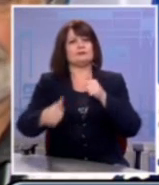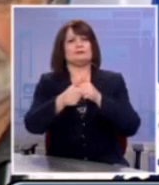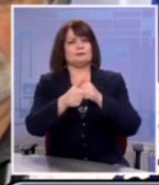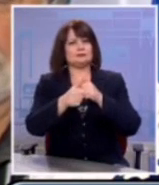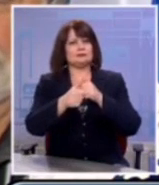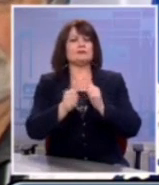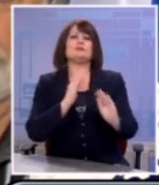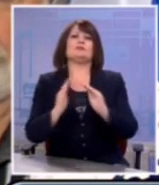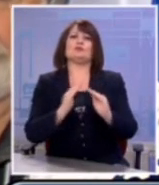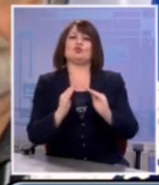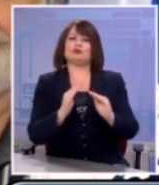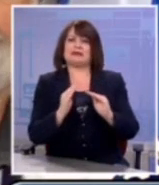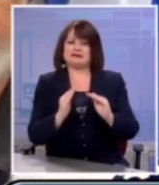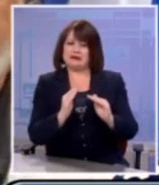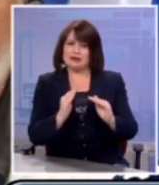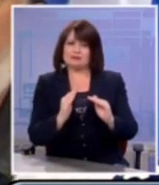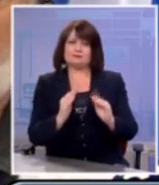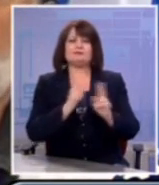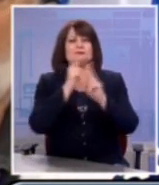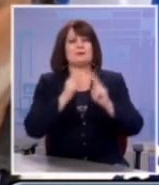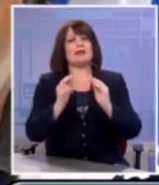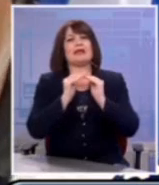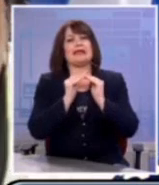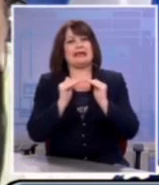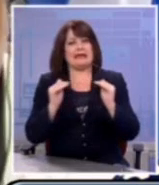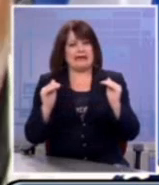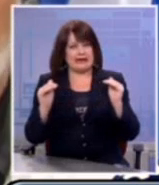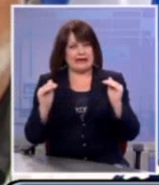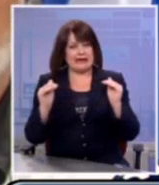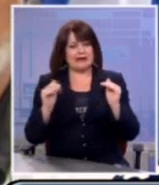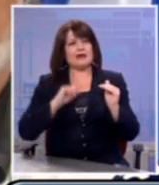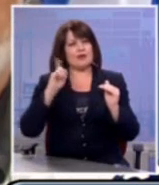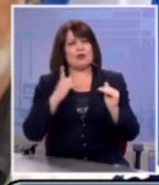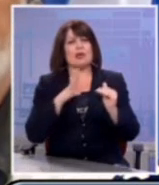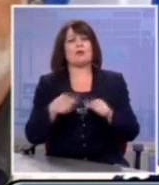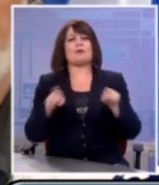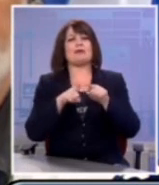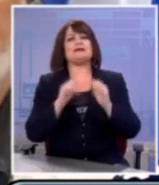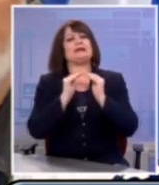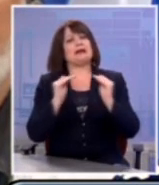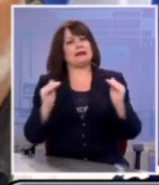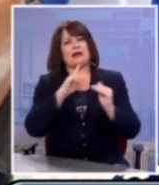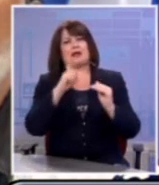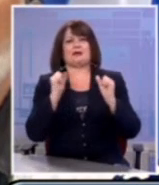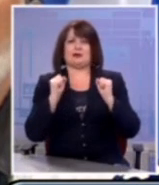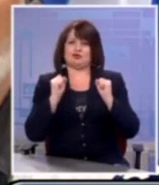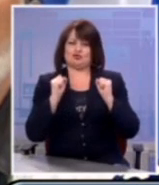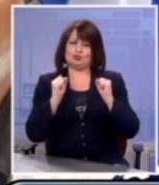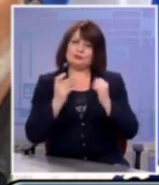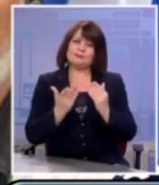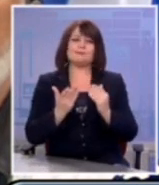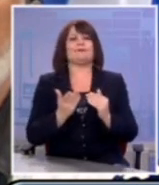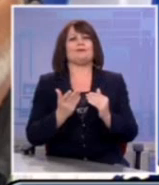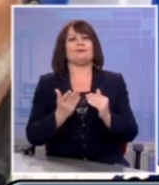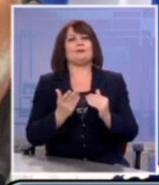τη διασφάλιση της διεθνούς ειρήνης και της ειρηνικής συνύπαρξης των λαών και των κοινωνιών. Και